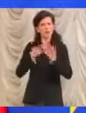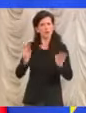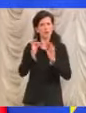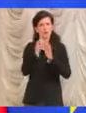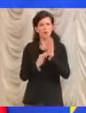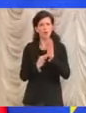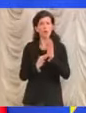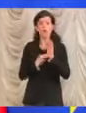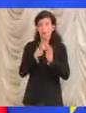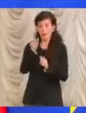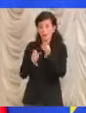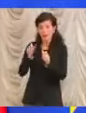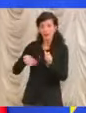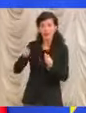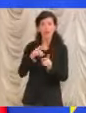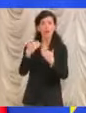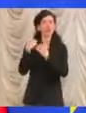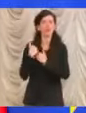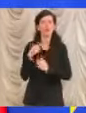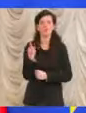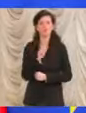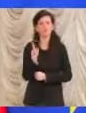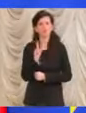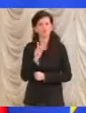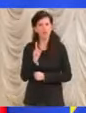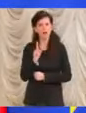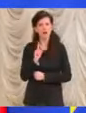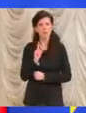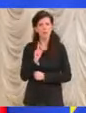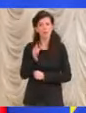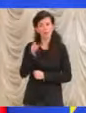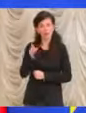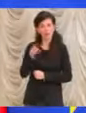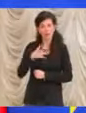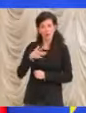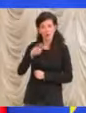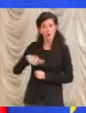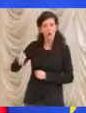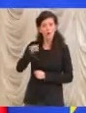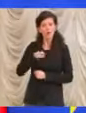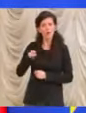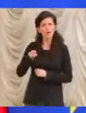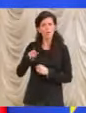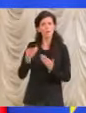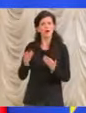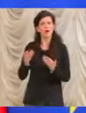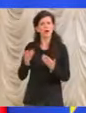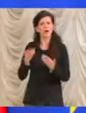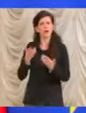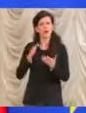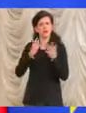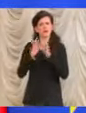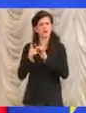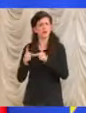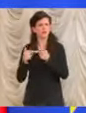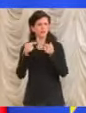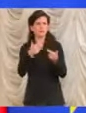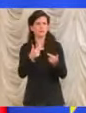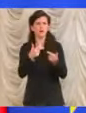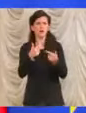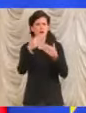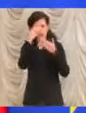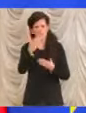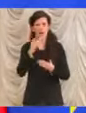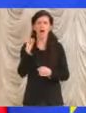di alcuni si produca possa comportare un danno nei confronti di tutti